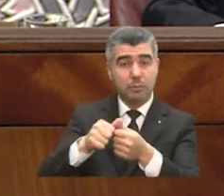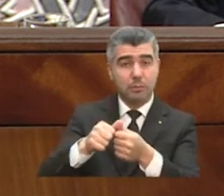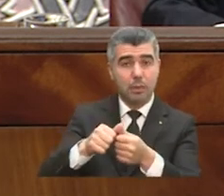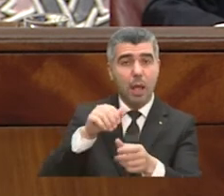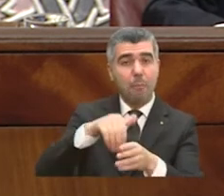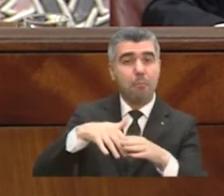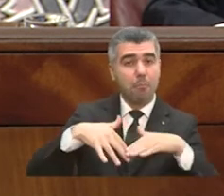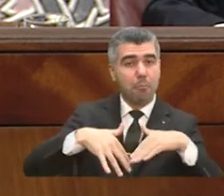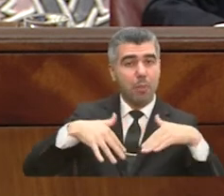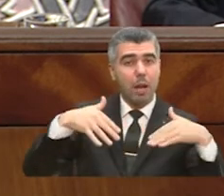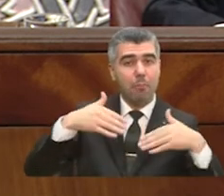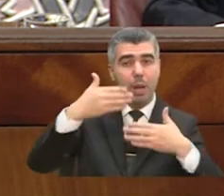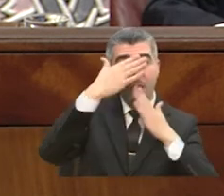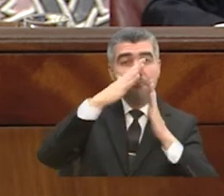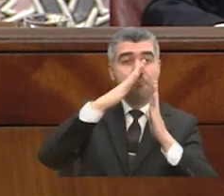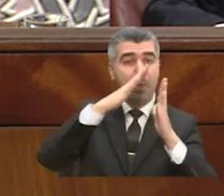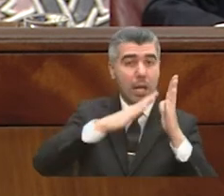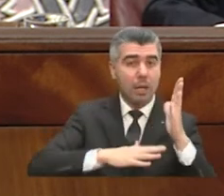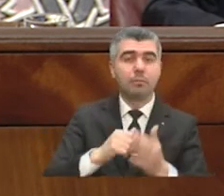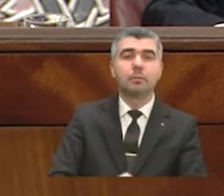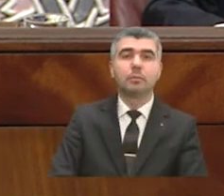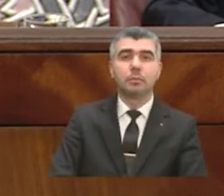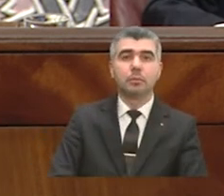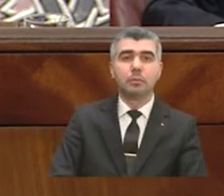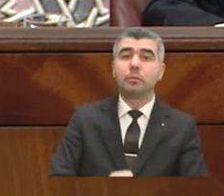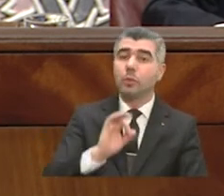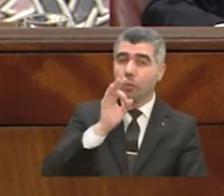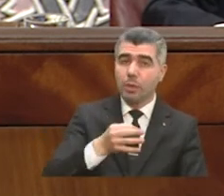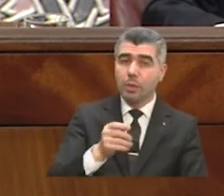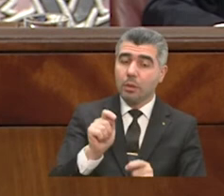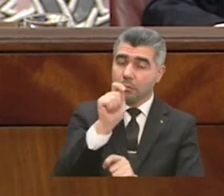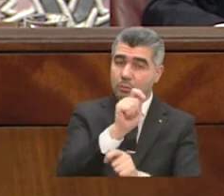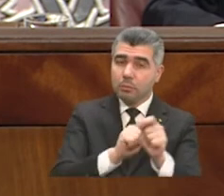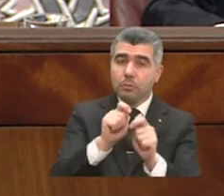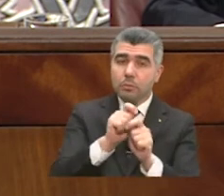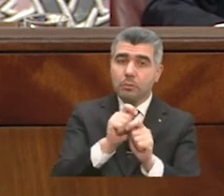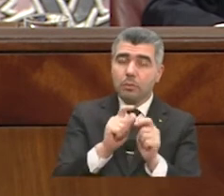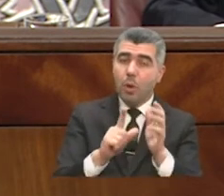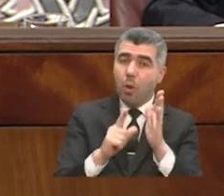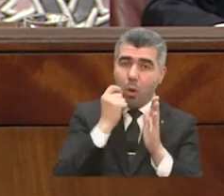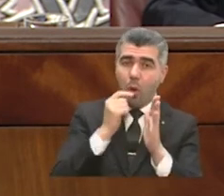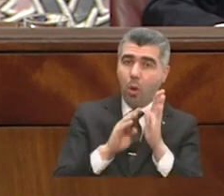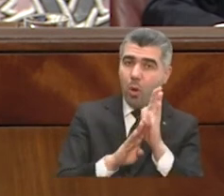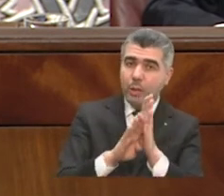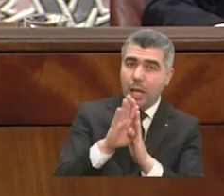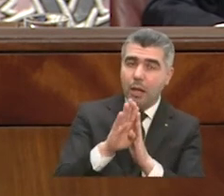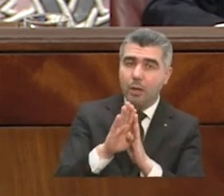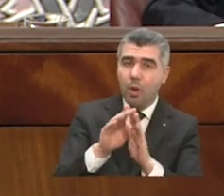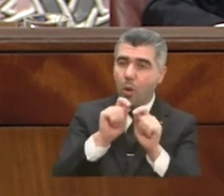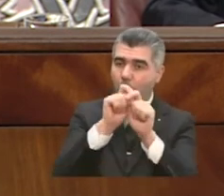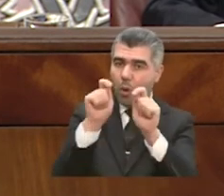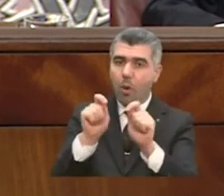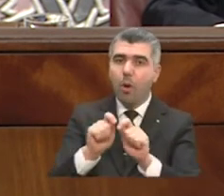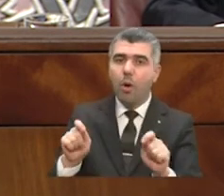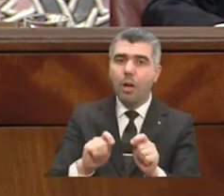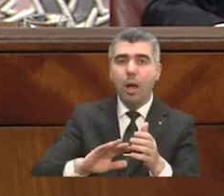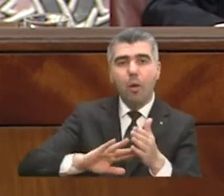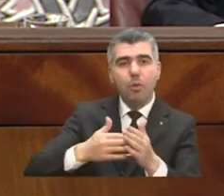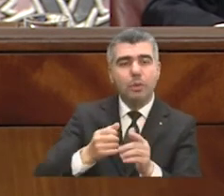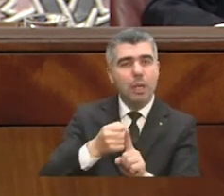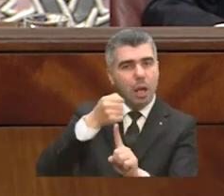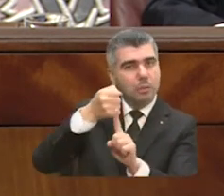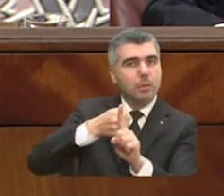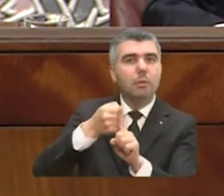liberté d'expression. Le Parlement du Maroc rappelle son engagement